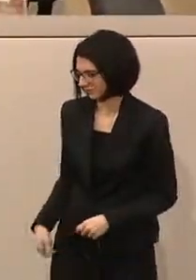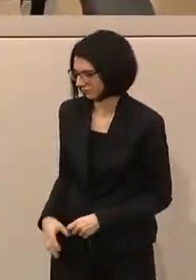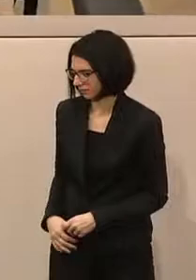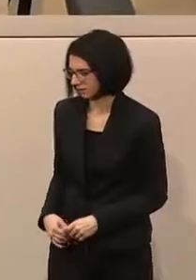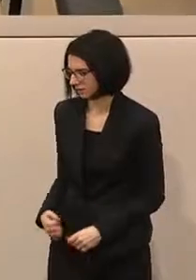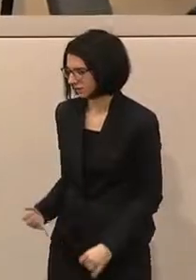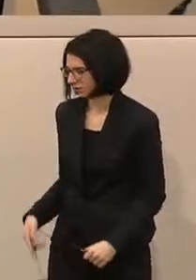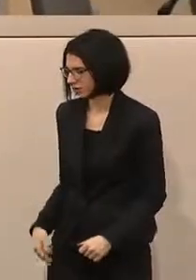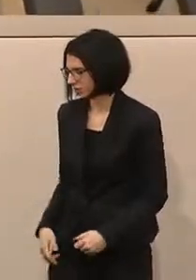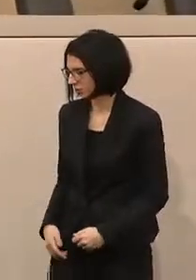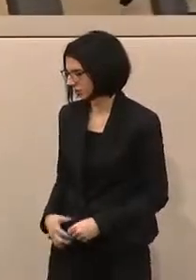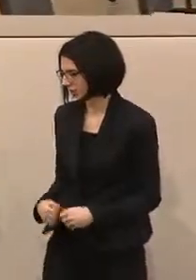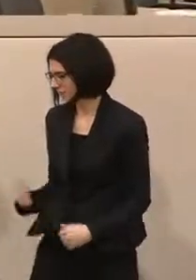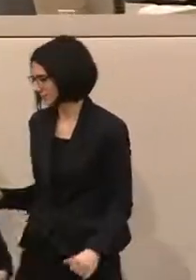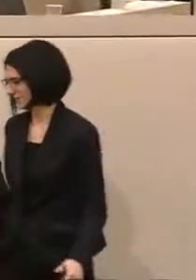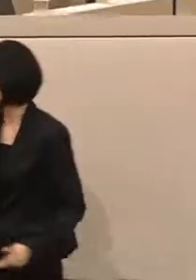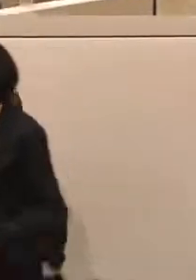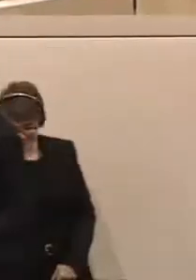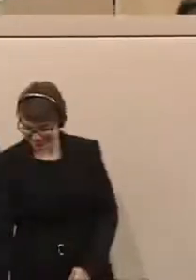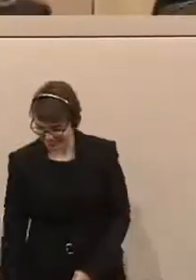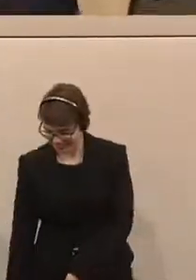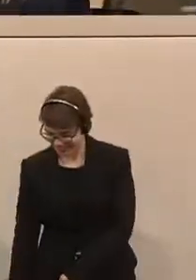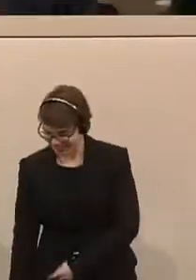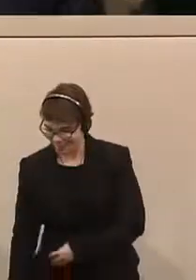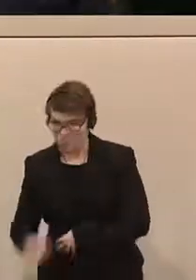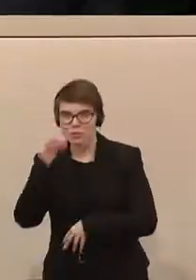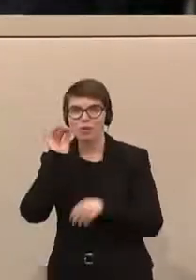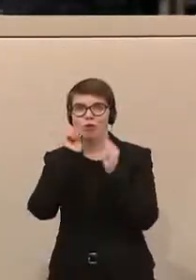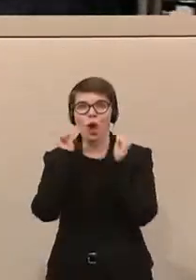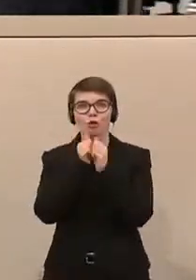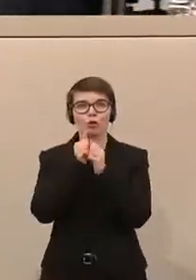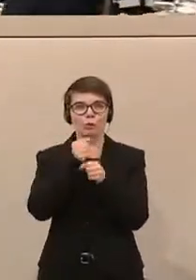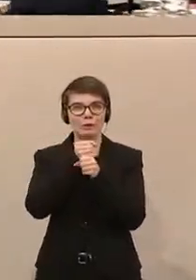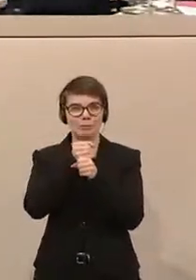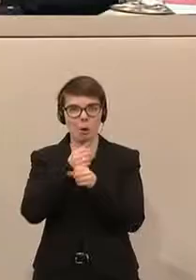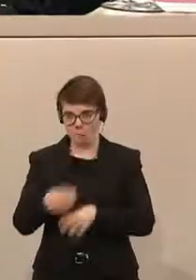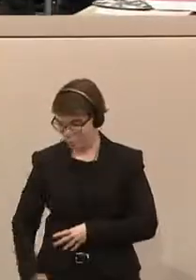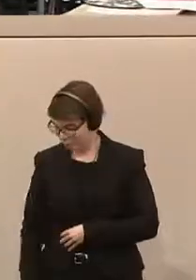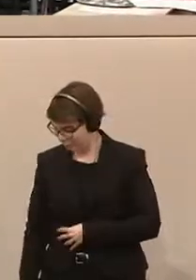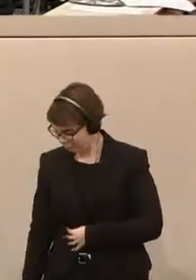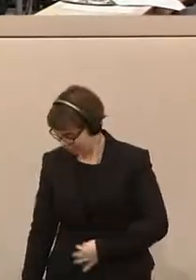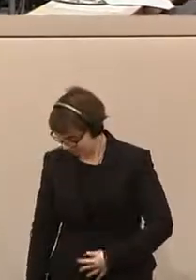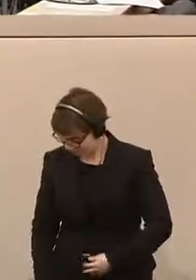die gesamte Gesellschaft, betont Brigitte Povisil von der FPÖ. Es brauche eine klare Datenlage.